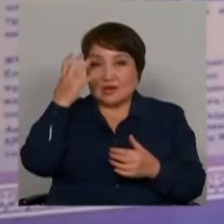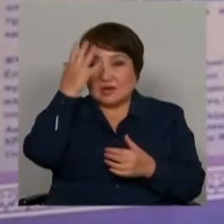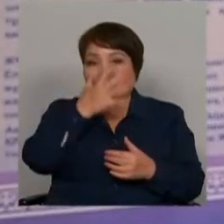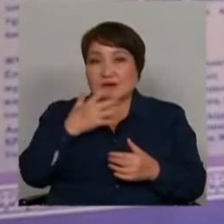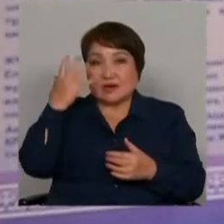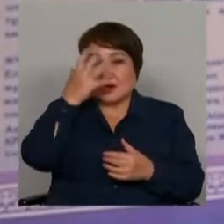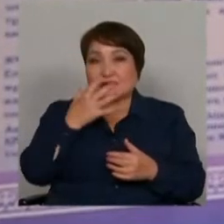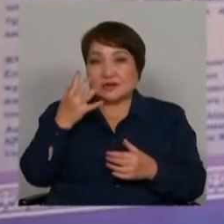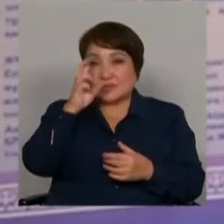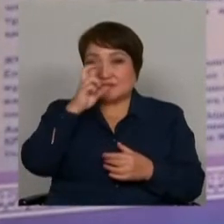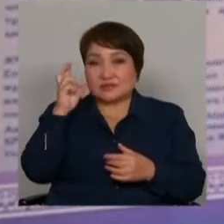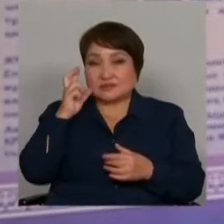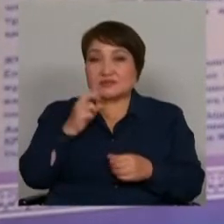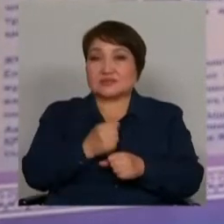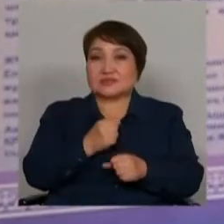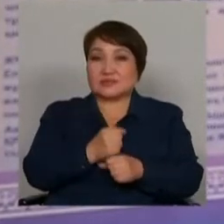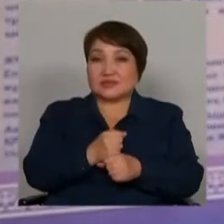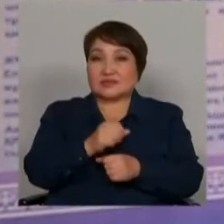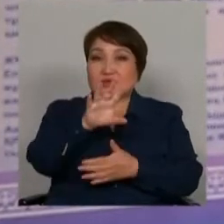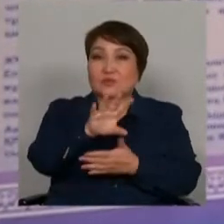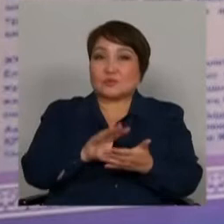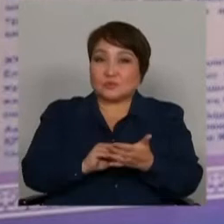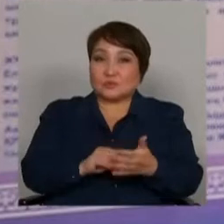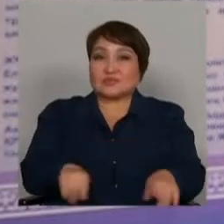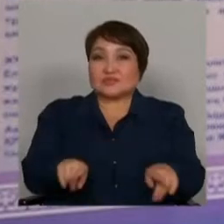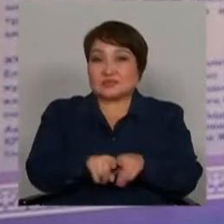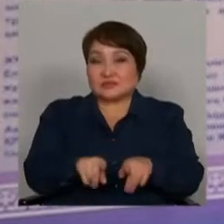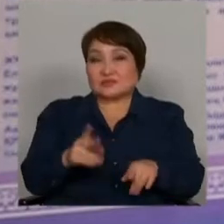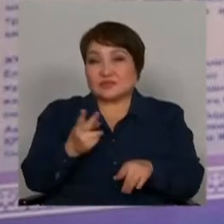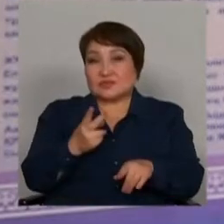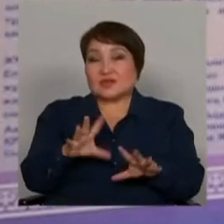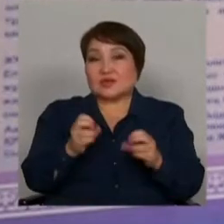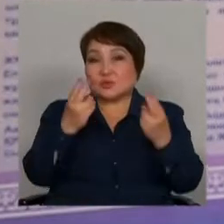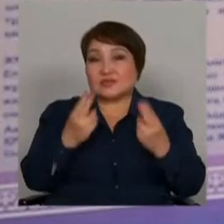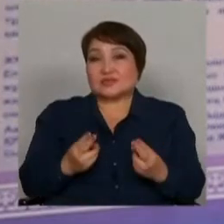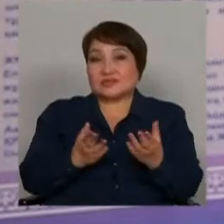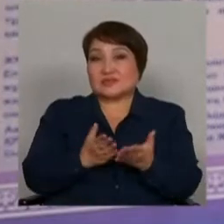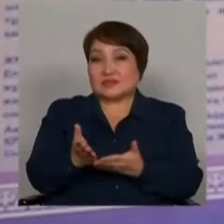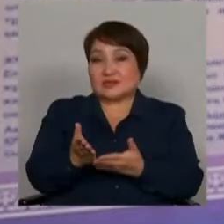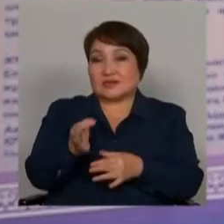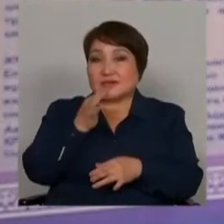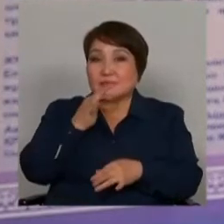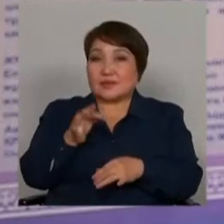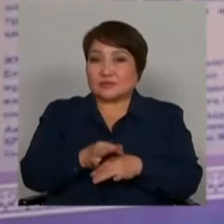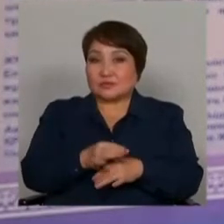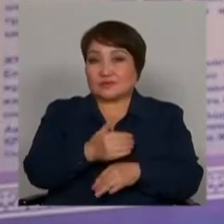атқан дүниелерінің үлгісі ретінде осы екеуі әлеуметтік сала жағынан атап айтқым келіп тұрған жағдай